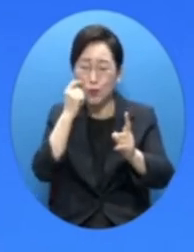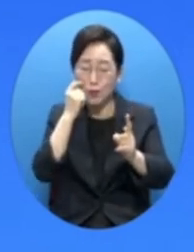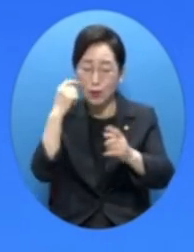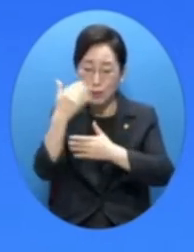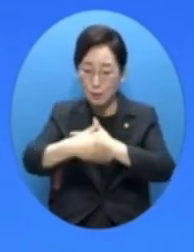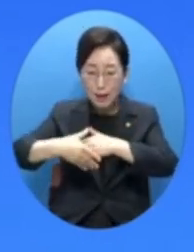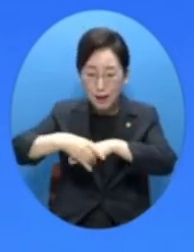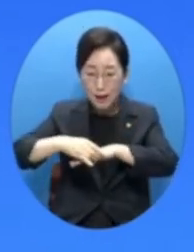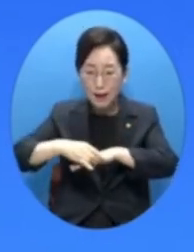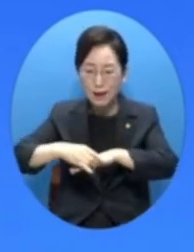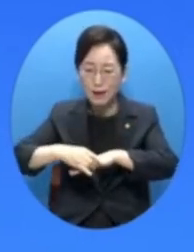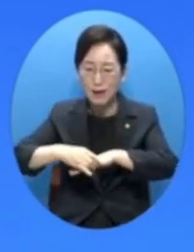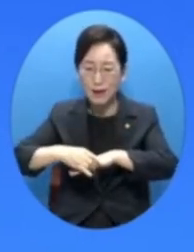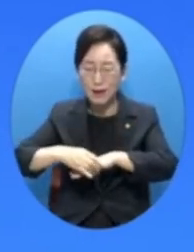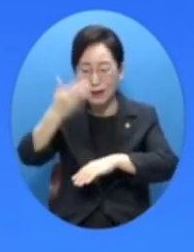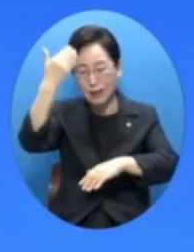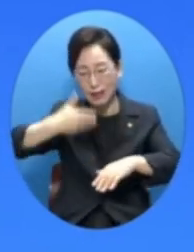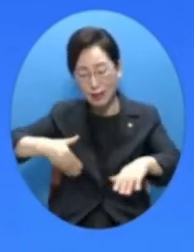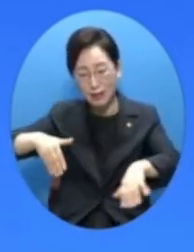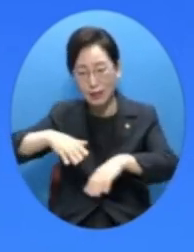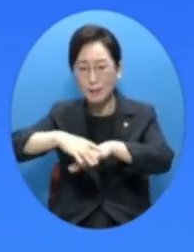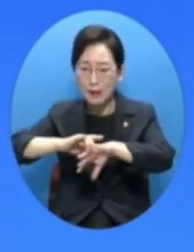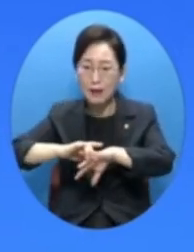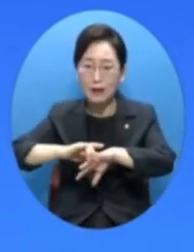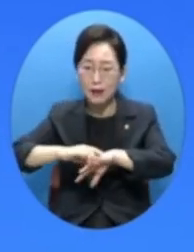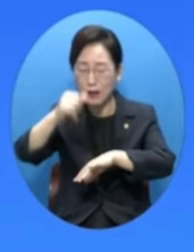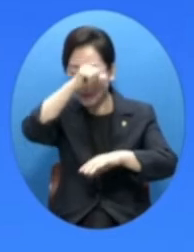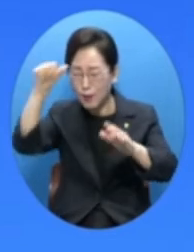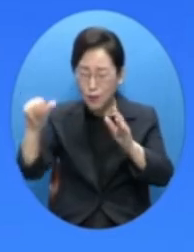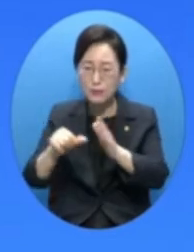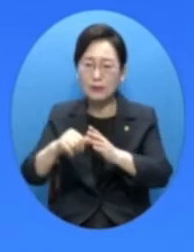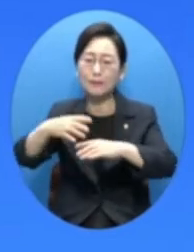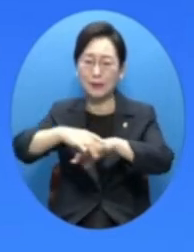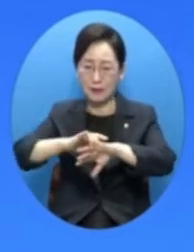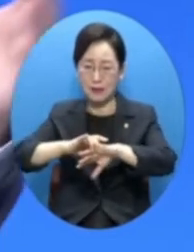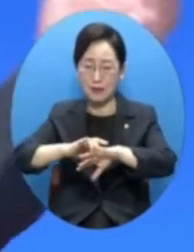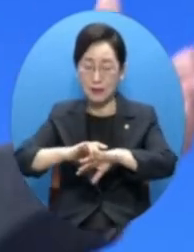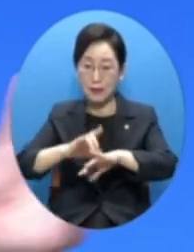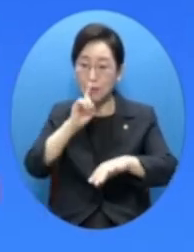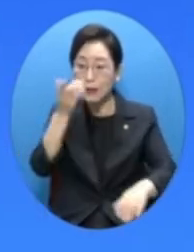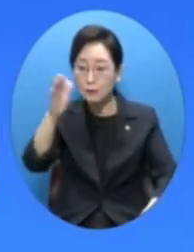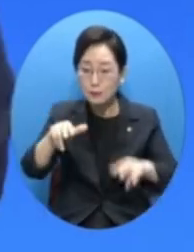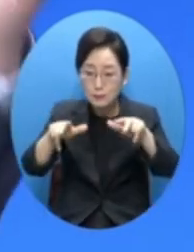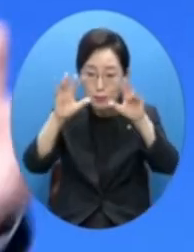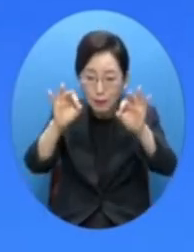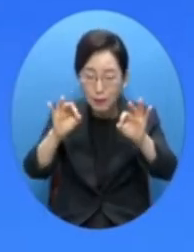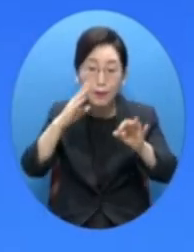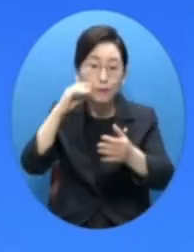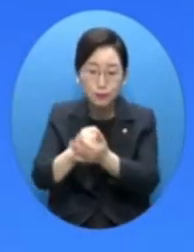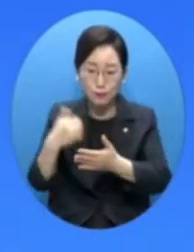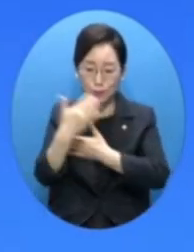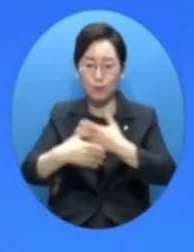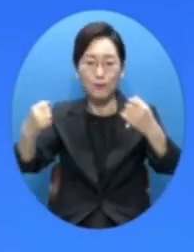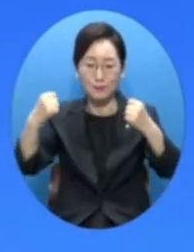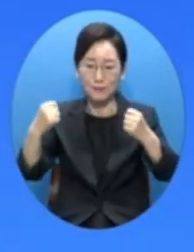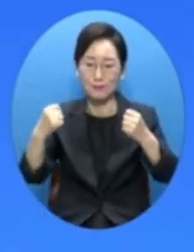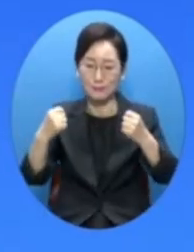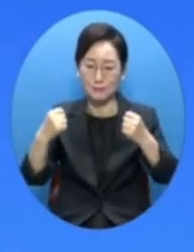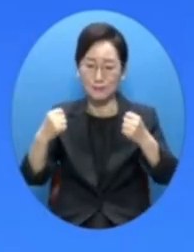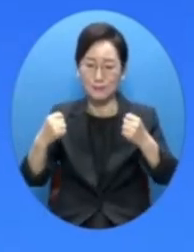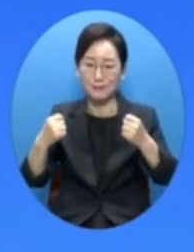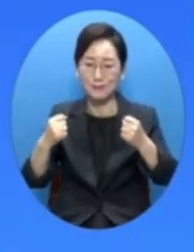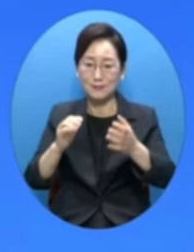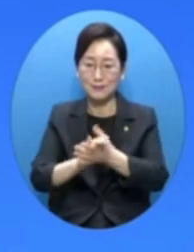마비되거나 어느 한쪽이 크게 마비돼서 평생 불구로 살아야 된다고 하는데 저렇게 멀쩡하게 온몸이 회복되어가지고